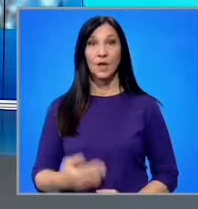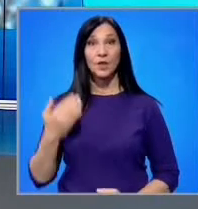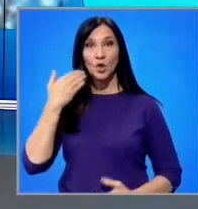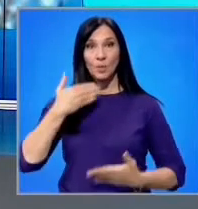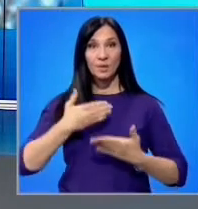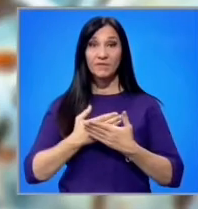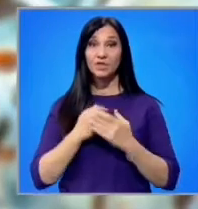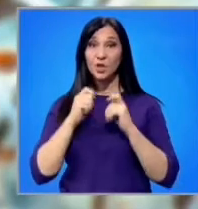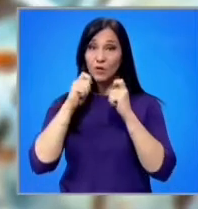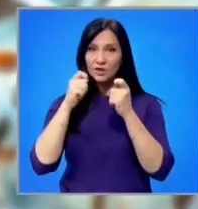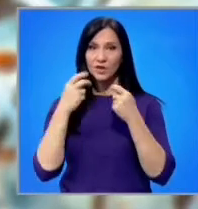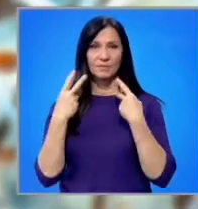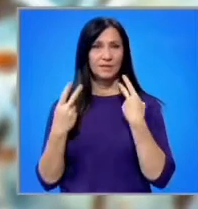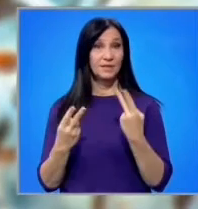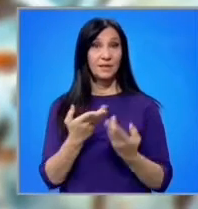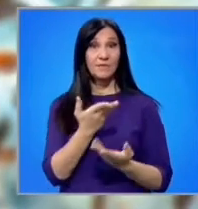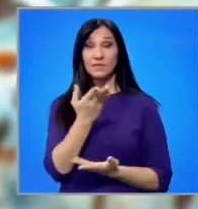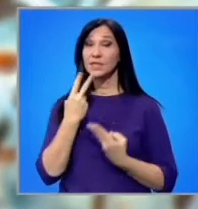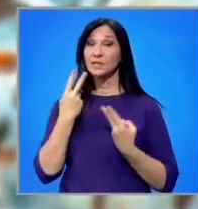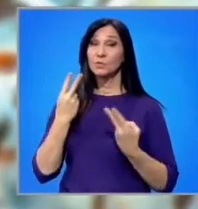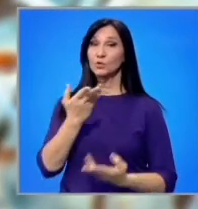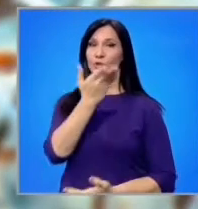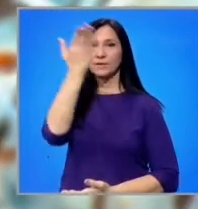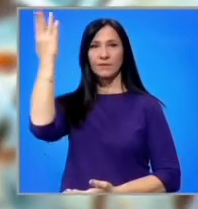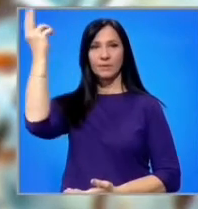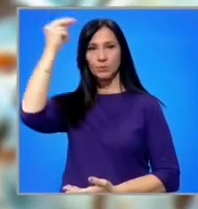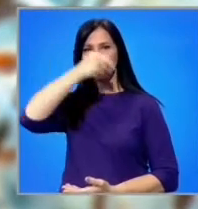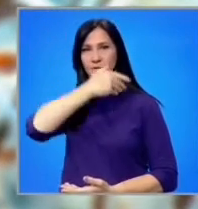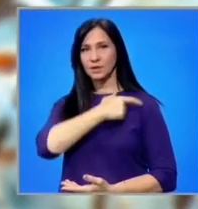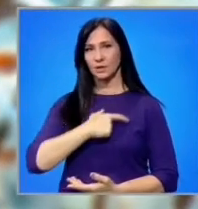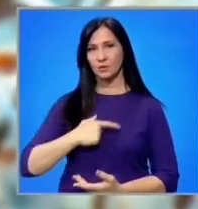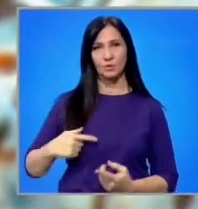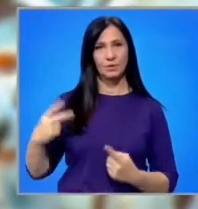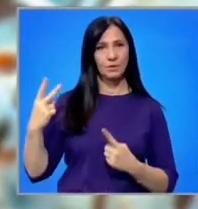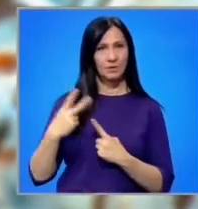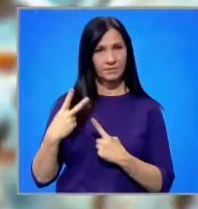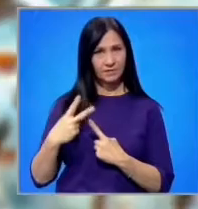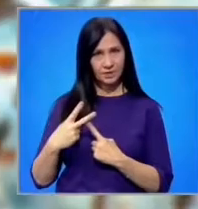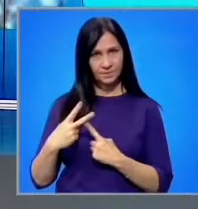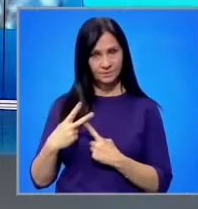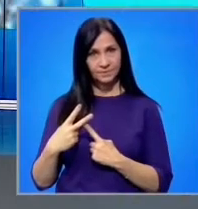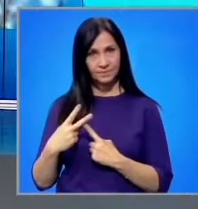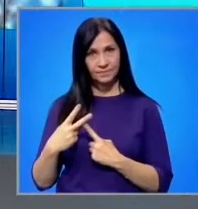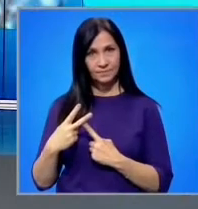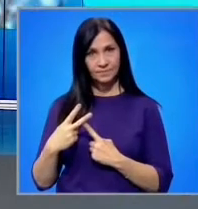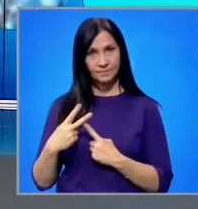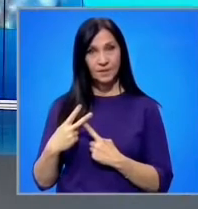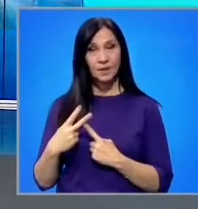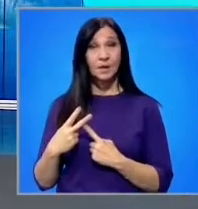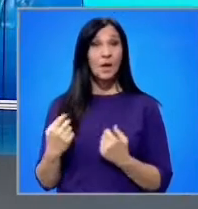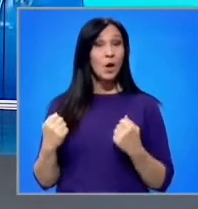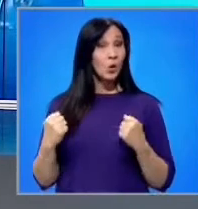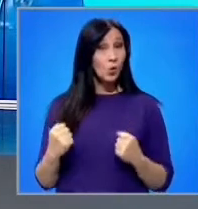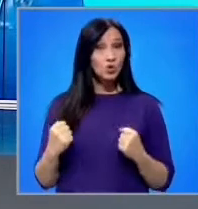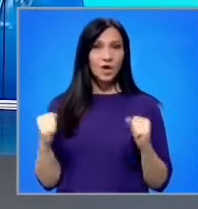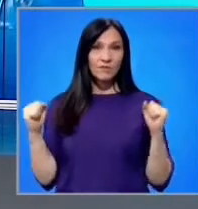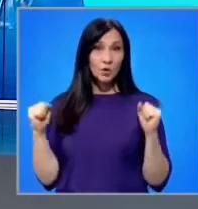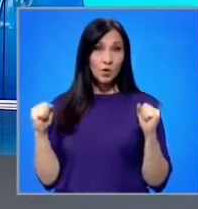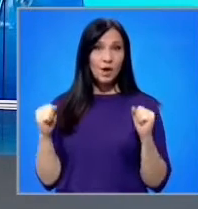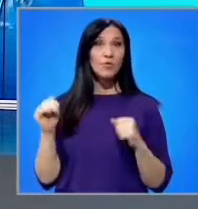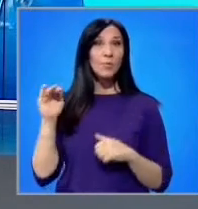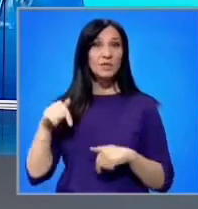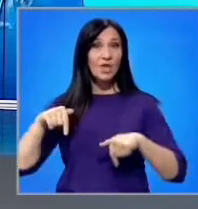Добър вечер, уважаеми зрители! Вие сте с прогнозата за времето по Българската национална телевизия. Очаквано